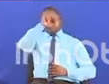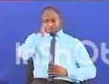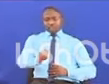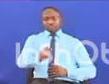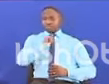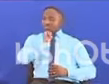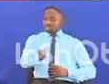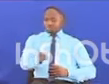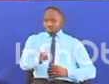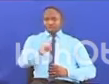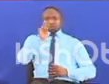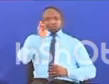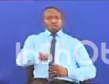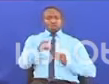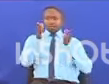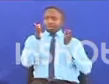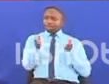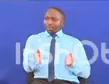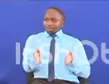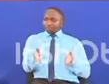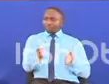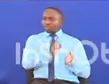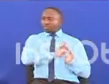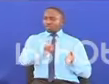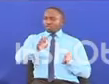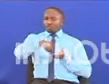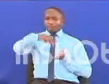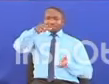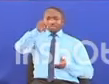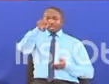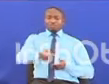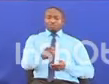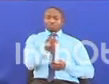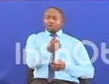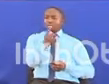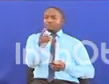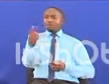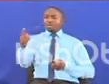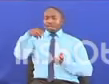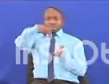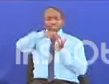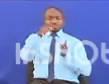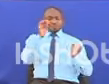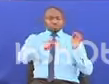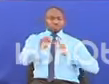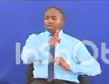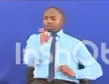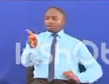Mheshimiwa Spika, tuko hapa si kwa maslahi ya mtu mmoja mmoja anayesimama kuchangia hoja